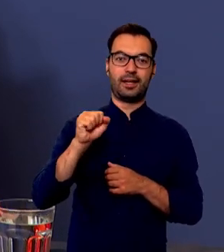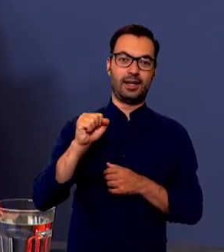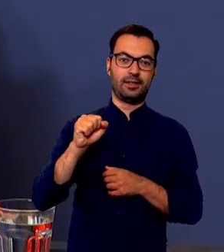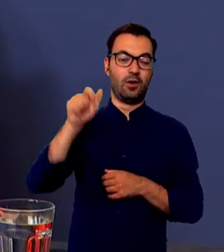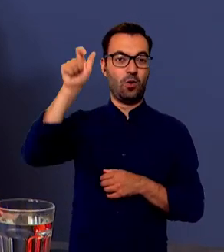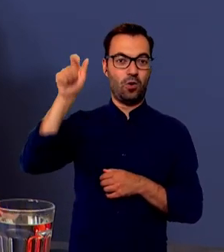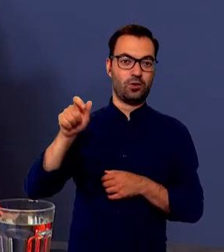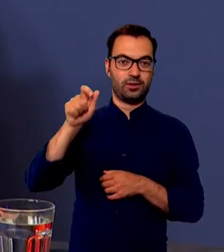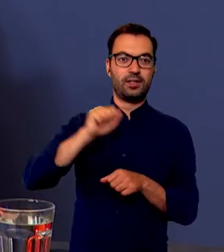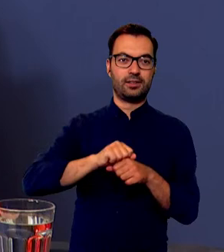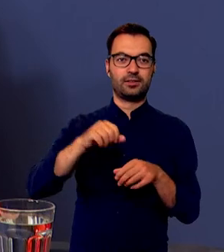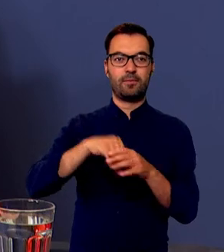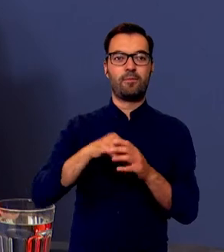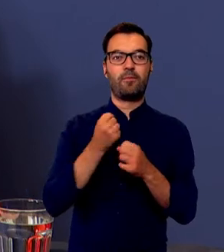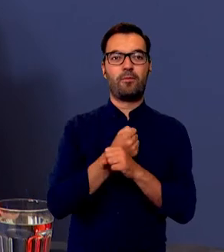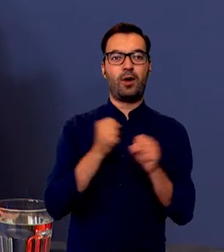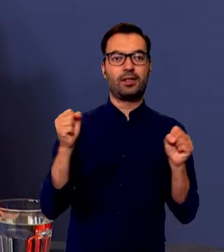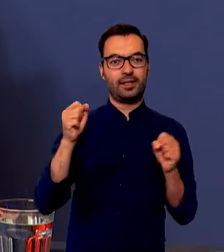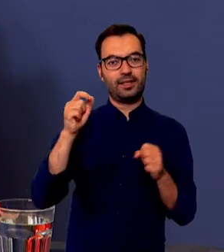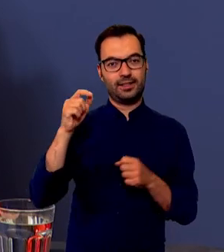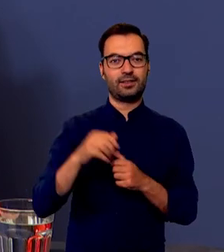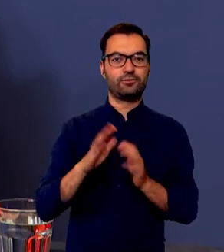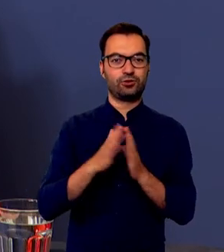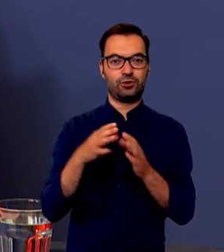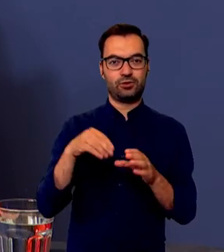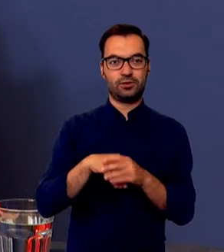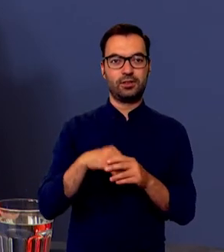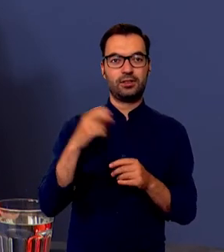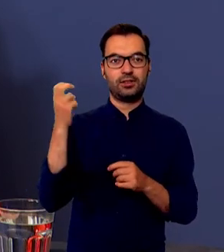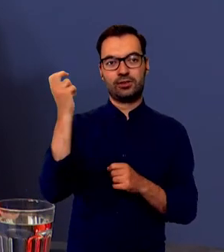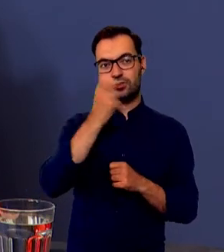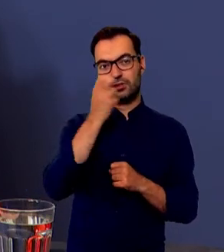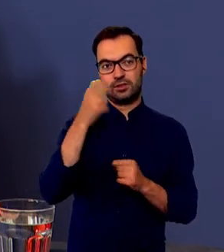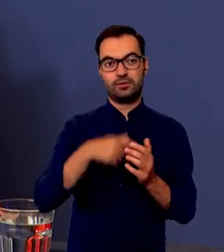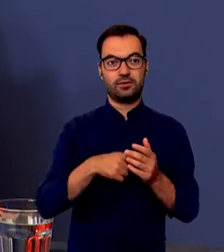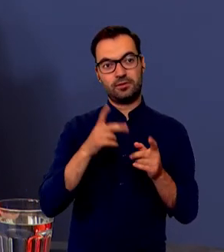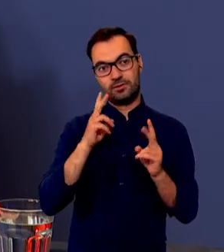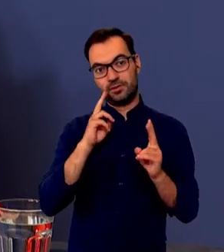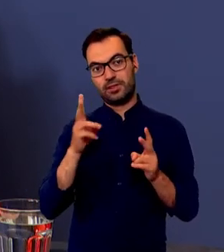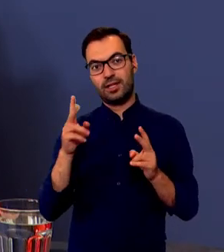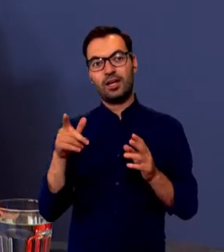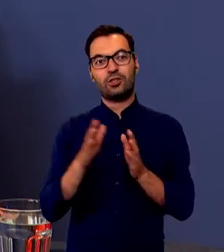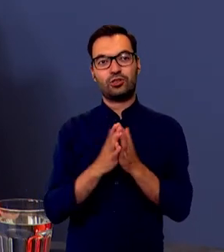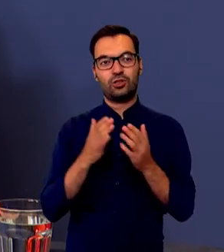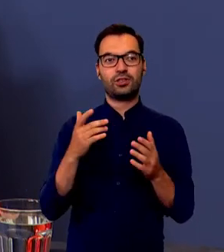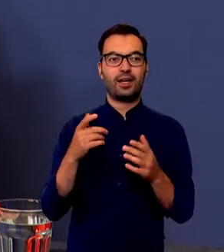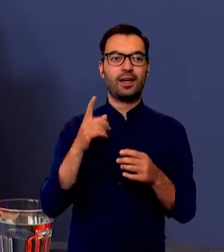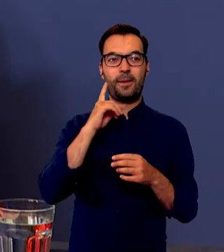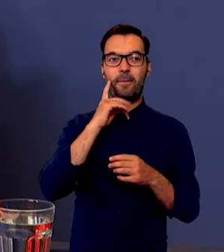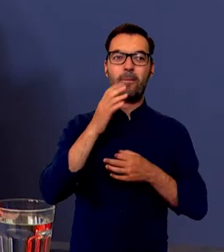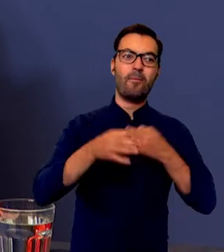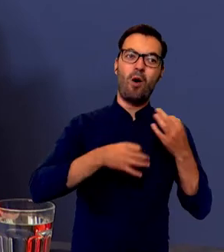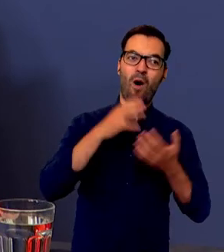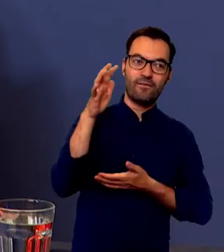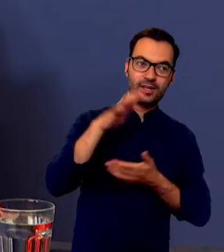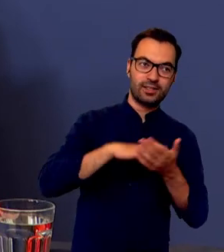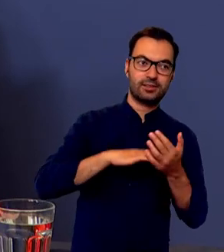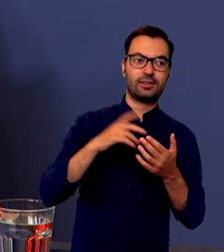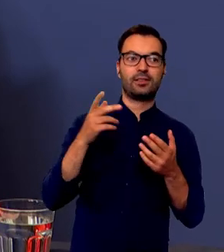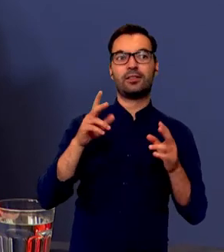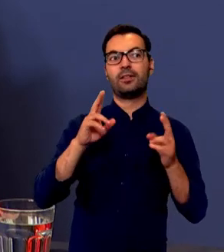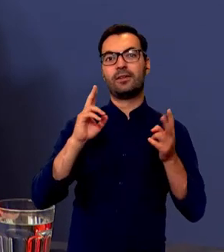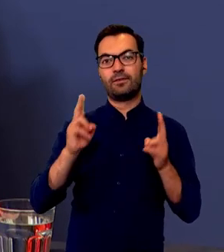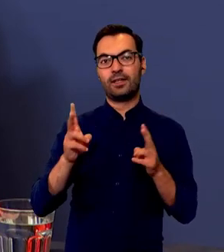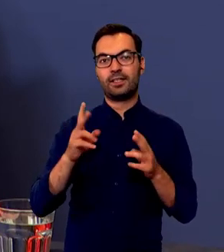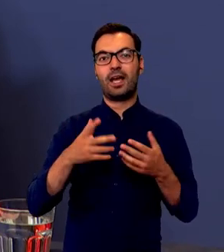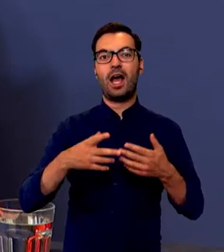bohaterek nowej książki Ewy Minge, Ubierałam arabskie księżniczki. Bardzo mnie ciekawi, na ile to jest powieść, na ile to jest beletrystyka, a na ile jednak jest to